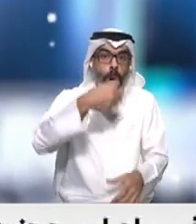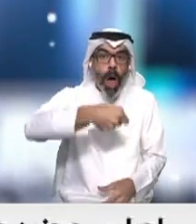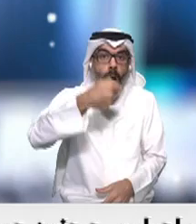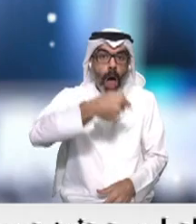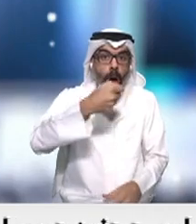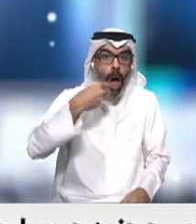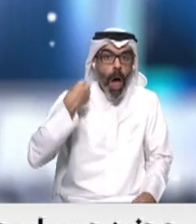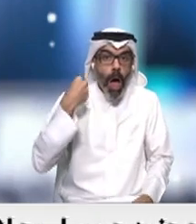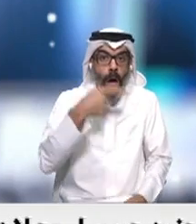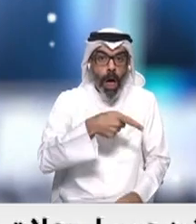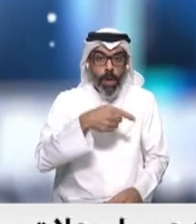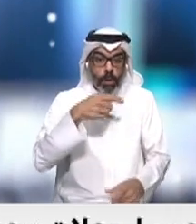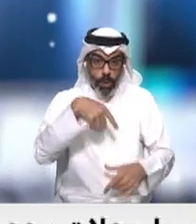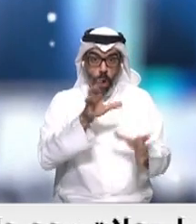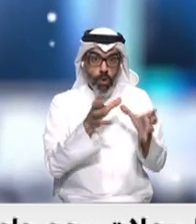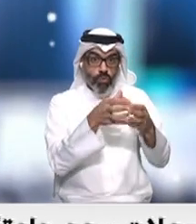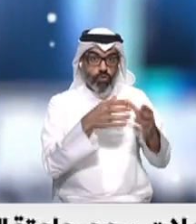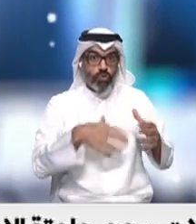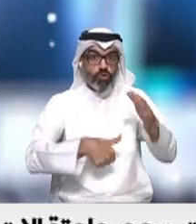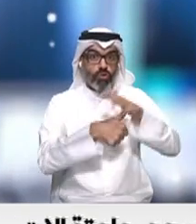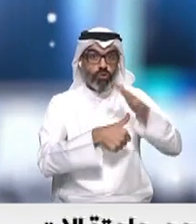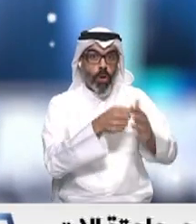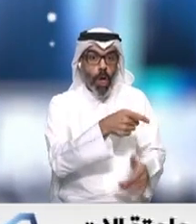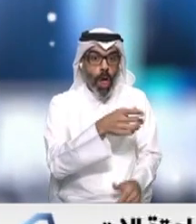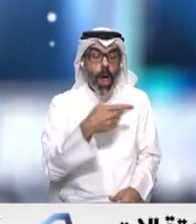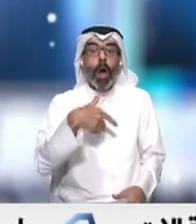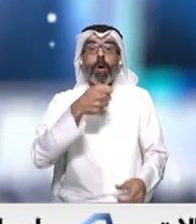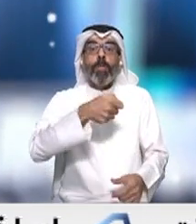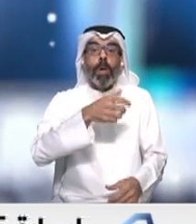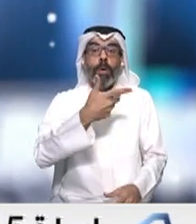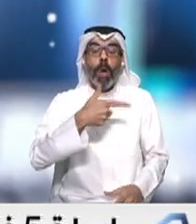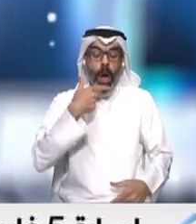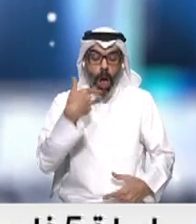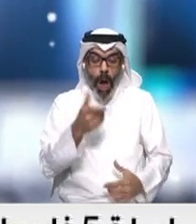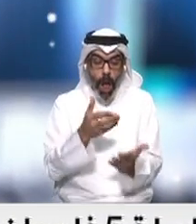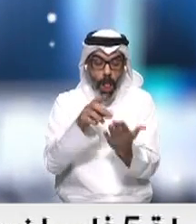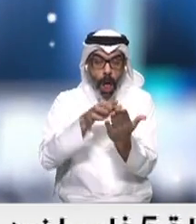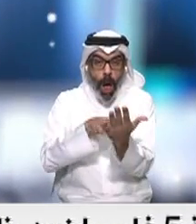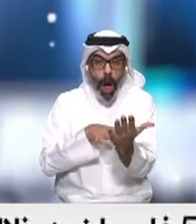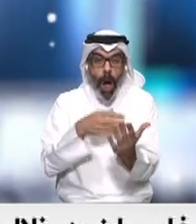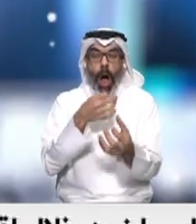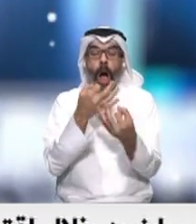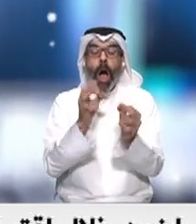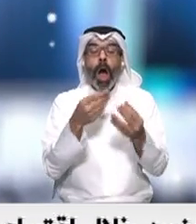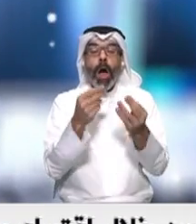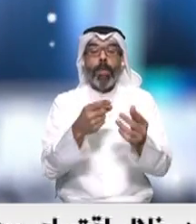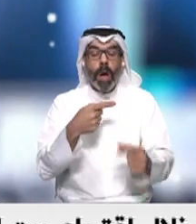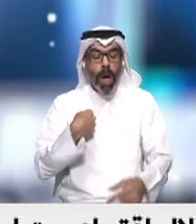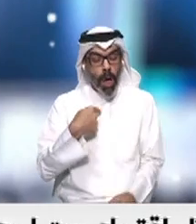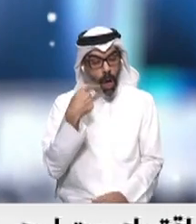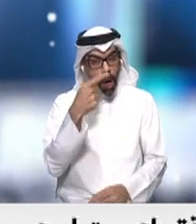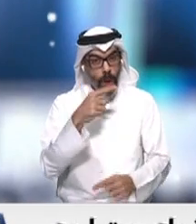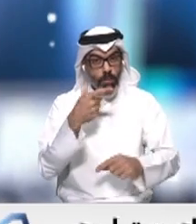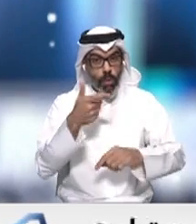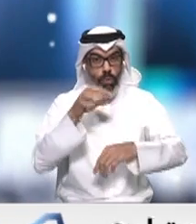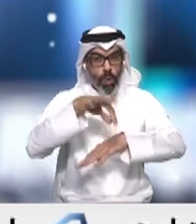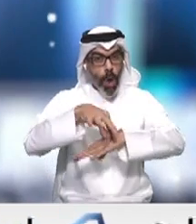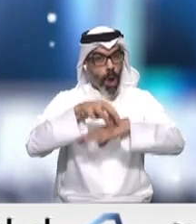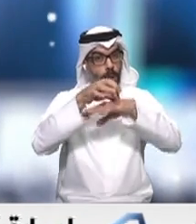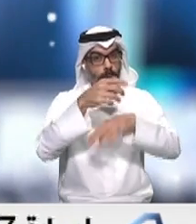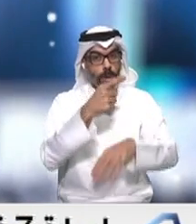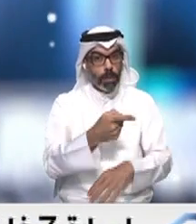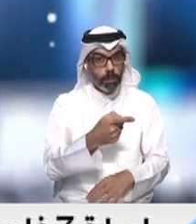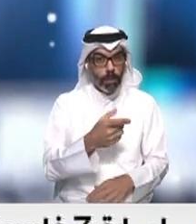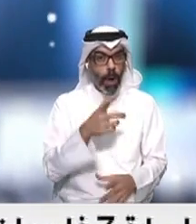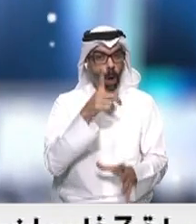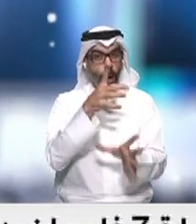عزاء احد شيوخ العشائر كما ضمنها سموه حفظه الله الاستنكار والادانه الشديده